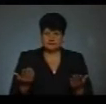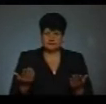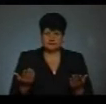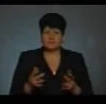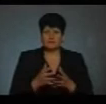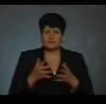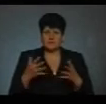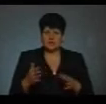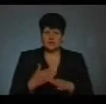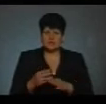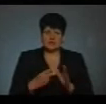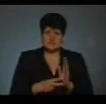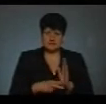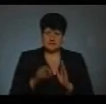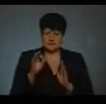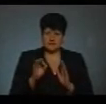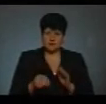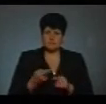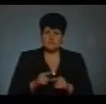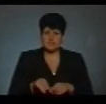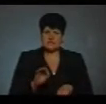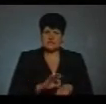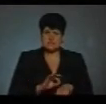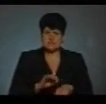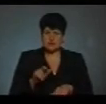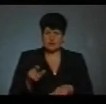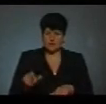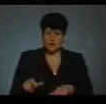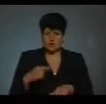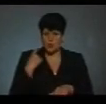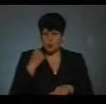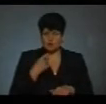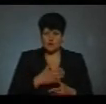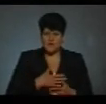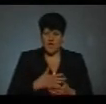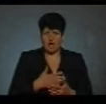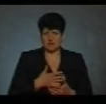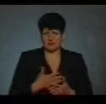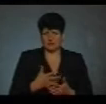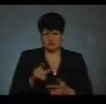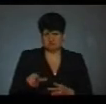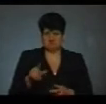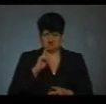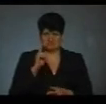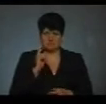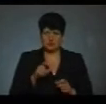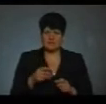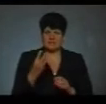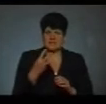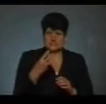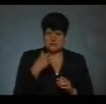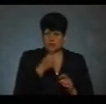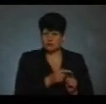Левова частка 70% – це хворі особи активного віку від